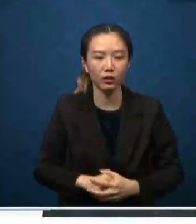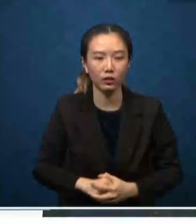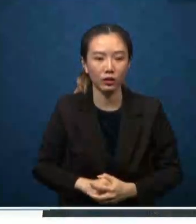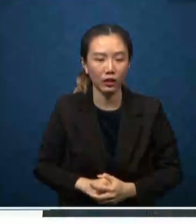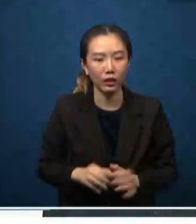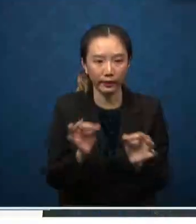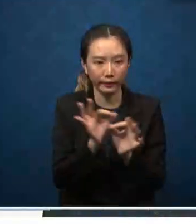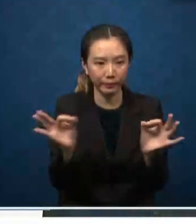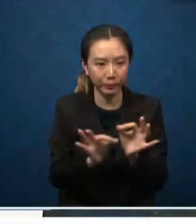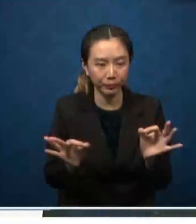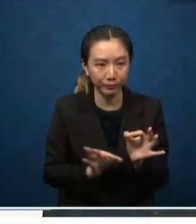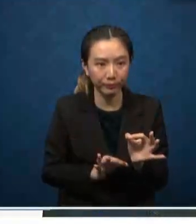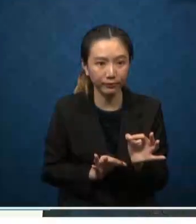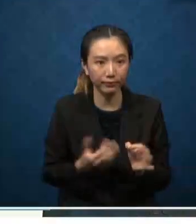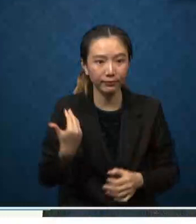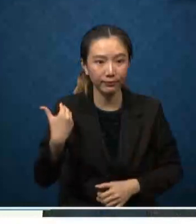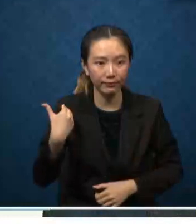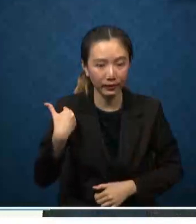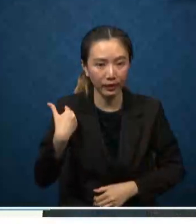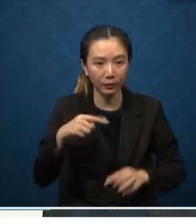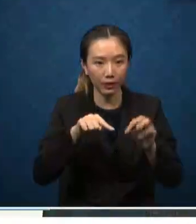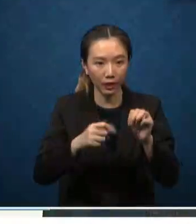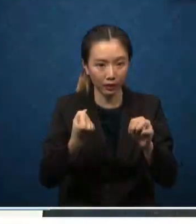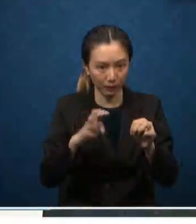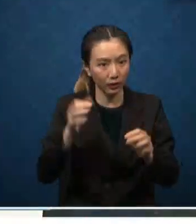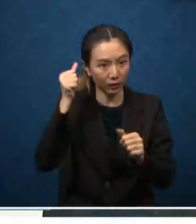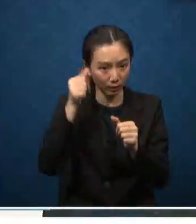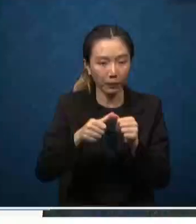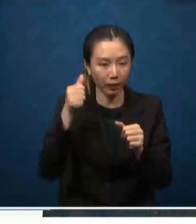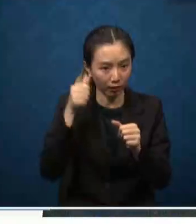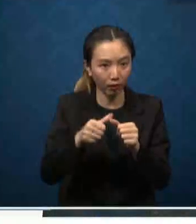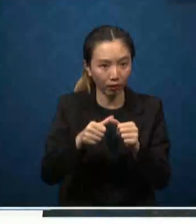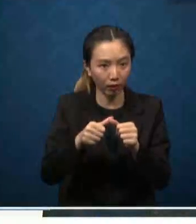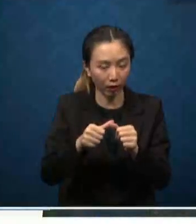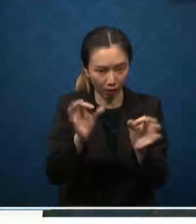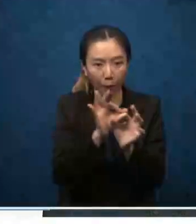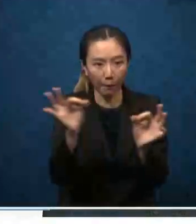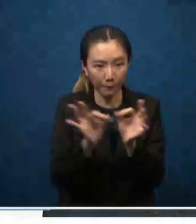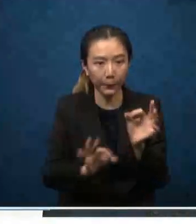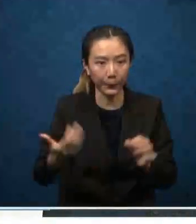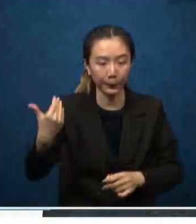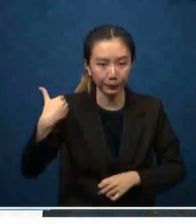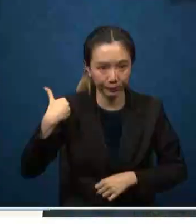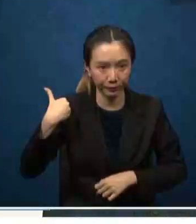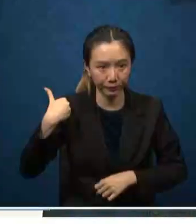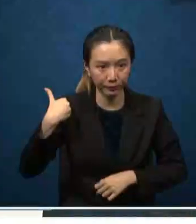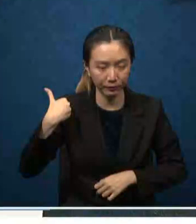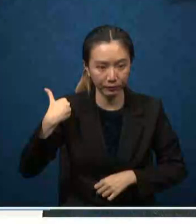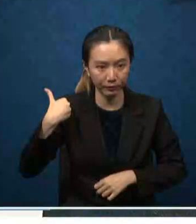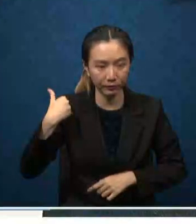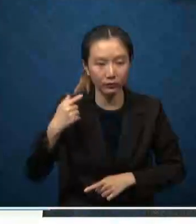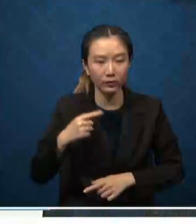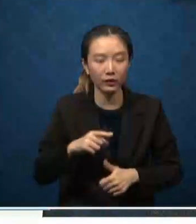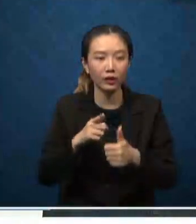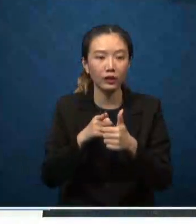ก็เขียนไว้มาตรา14ท่านจำได้ไหมฮะเขียนไว้1มีทั้